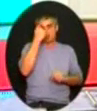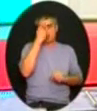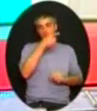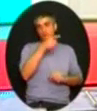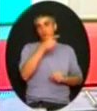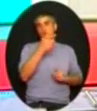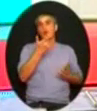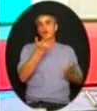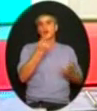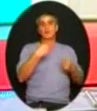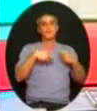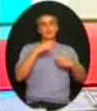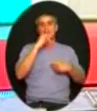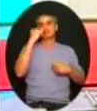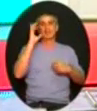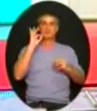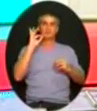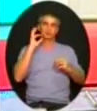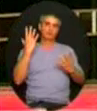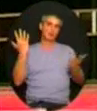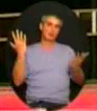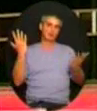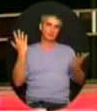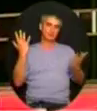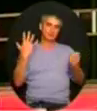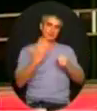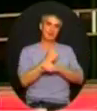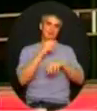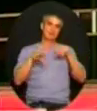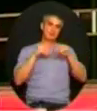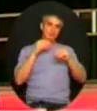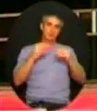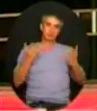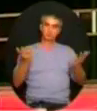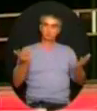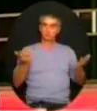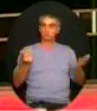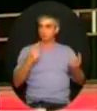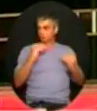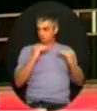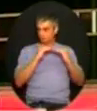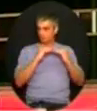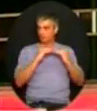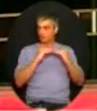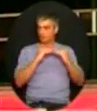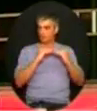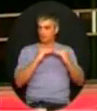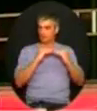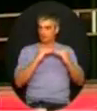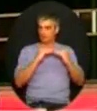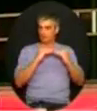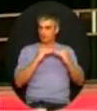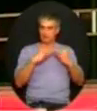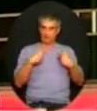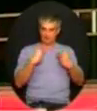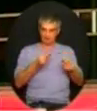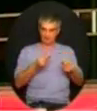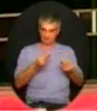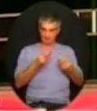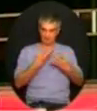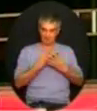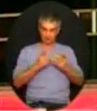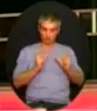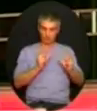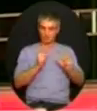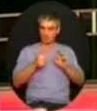שהוא בעצם מניית הזהב על מנת להצליח בבחירות. את משווה לתת רשת